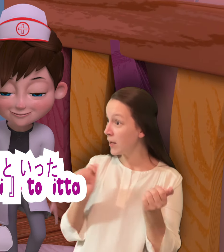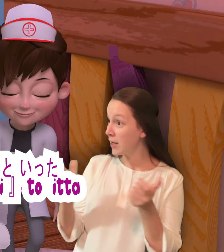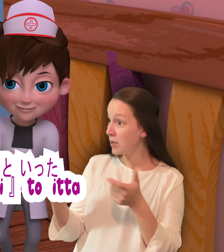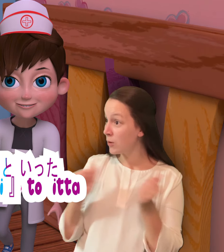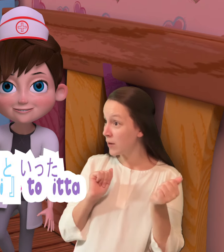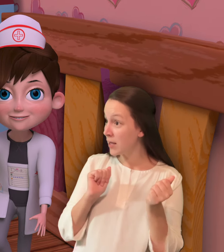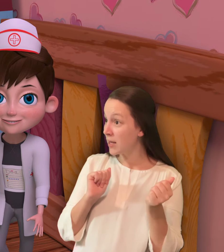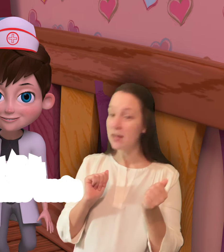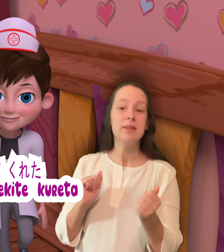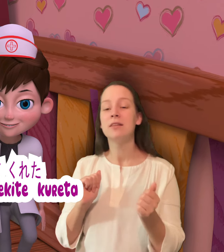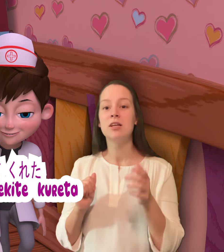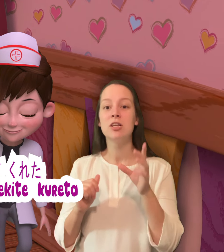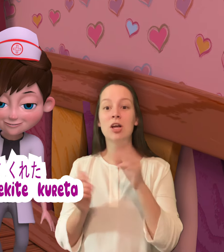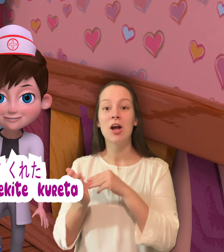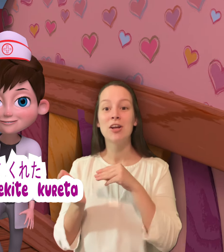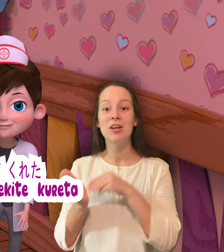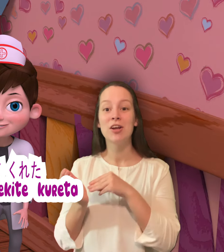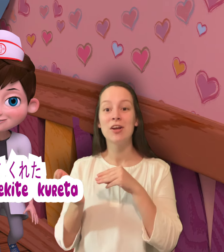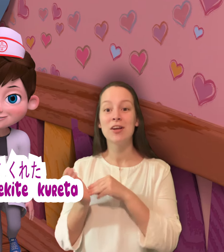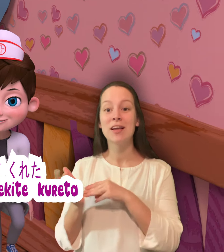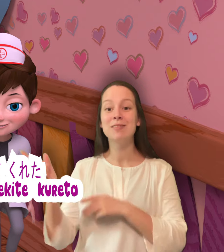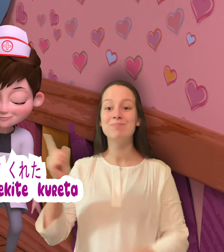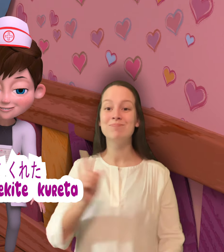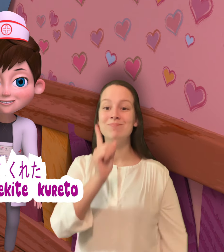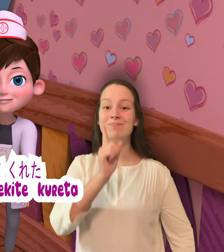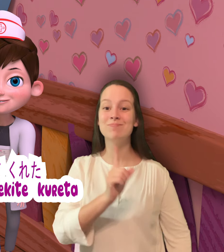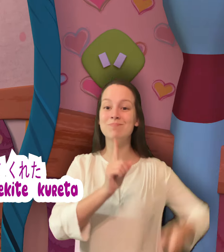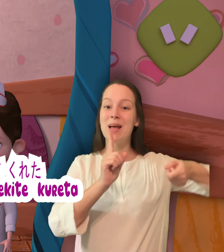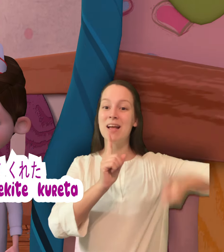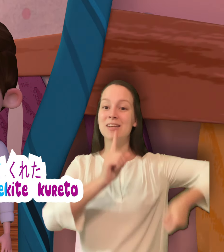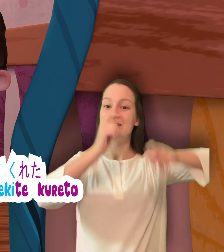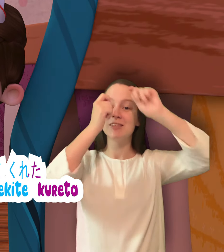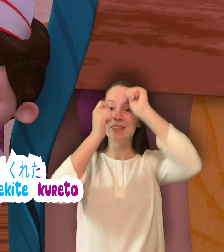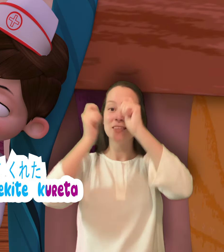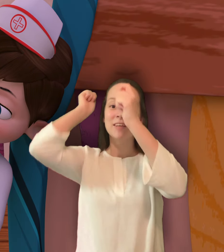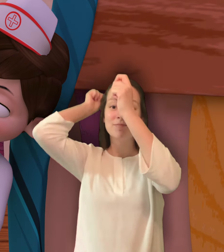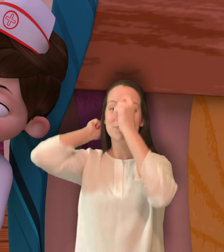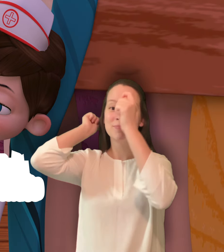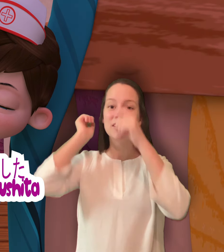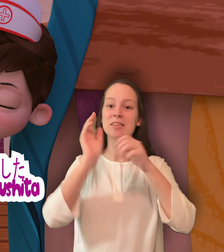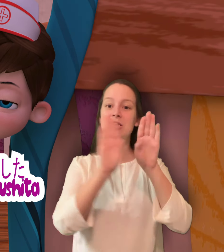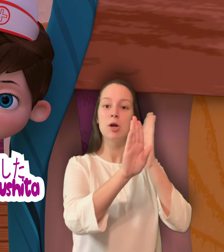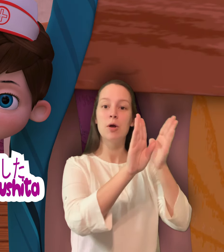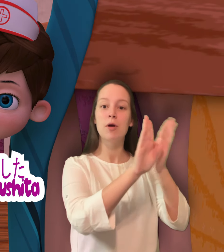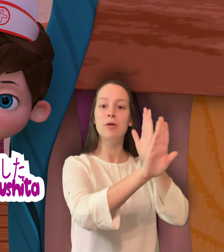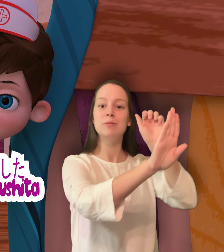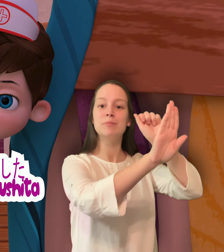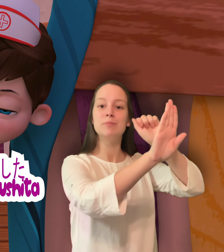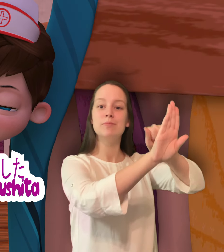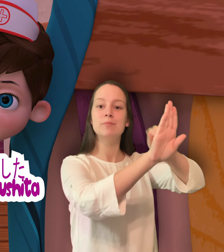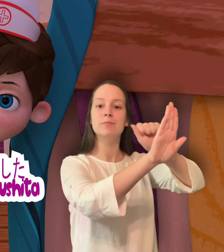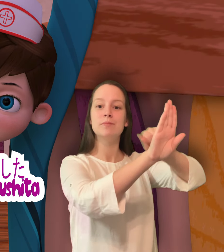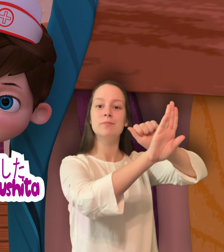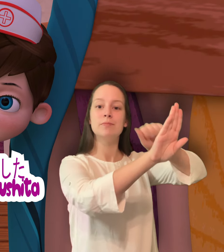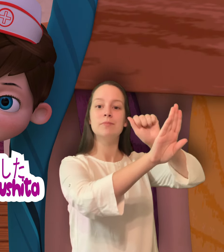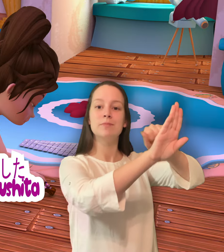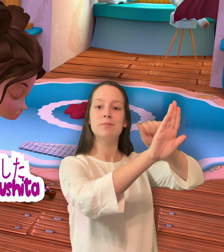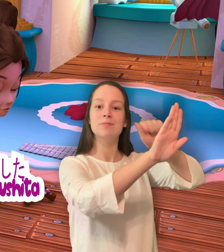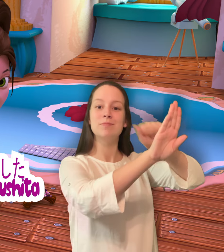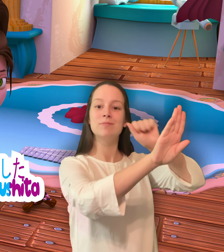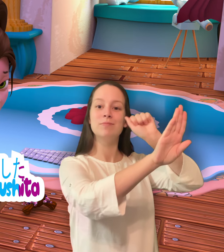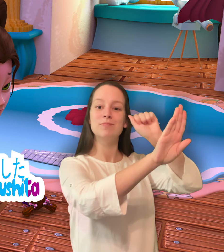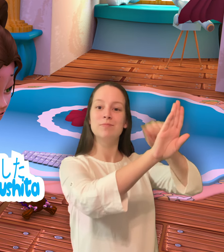くださいと言った医者はばと帽子を持ってきてくれた着いたらどんどんと